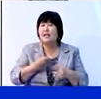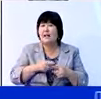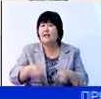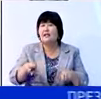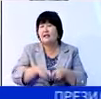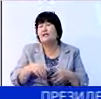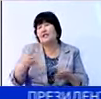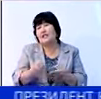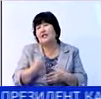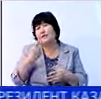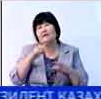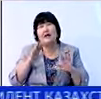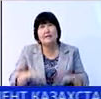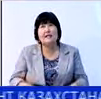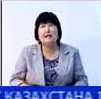раз занять первое место.